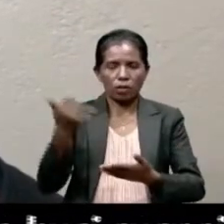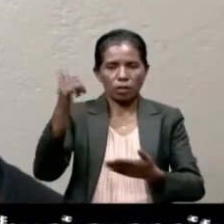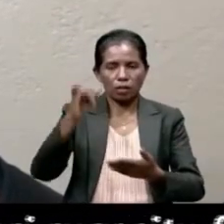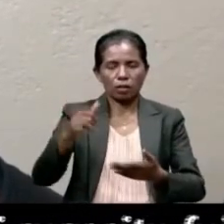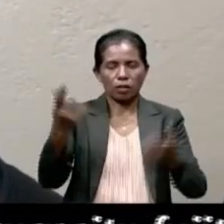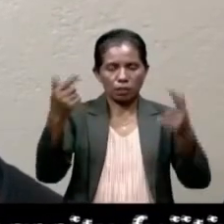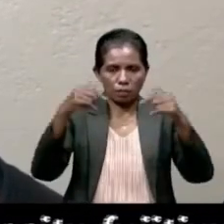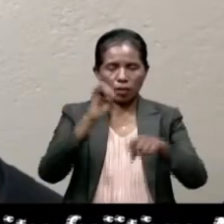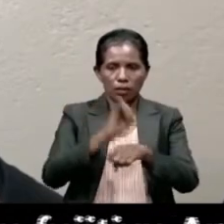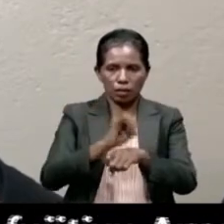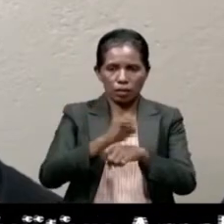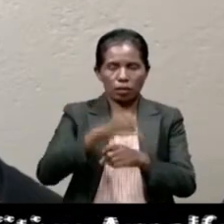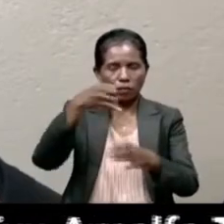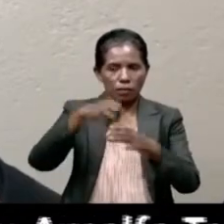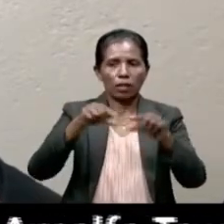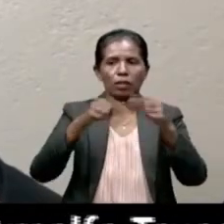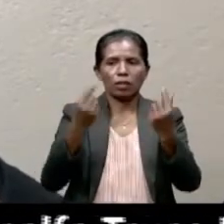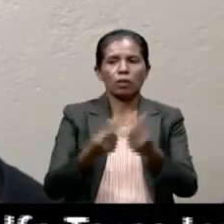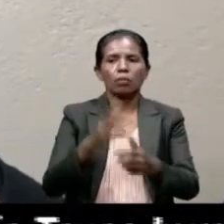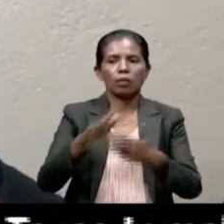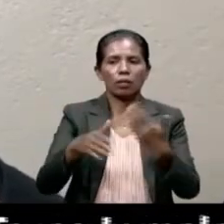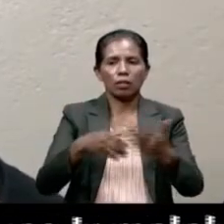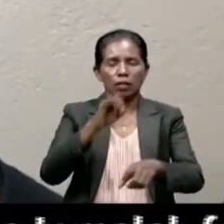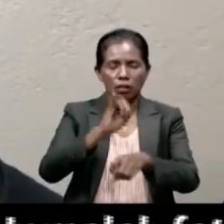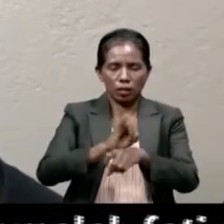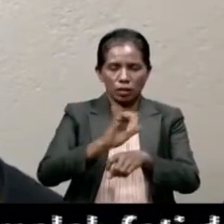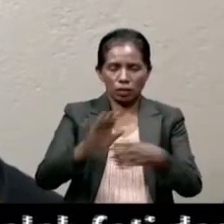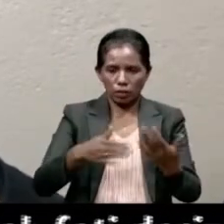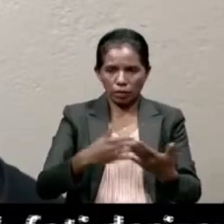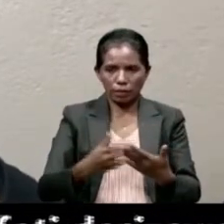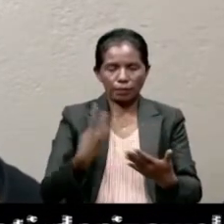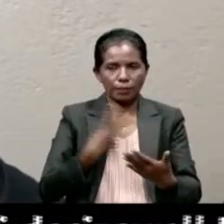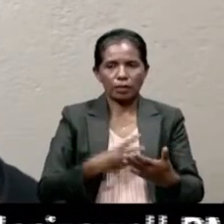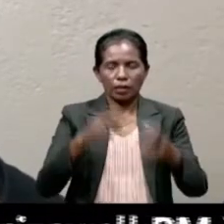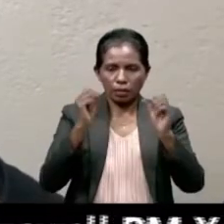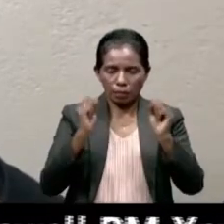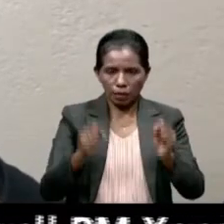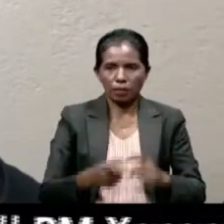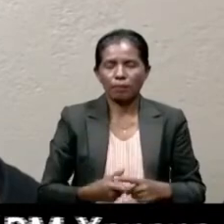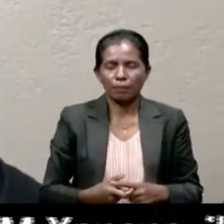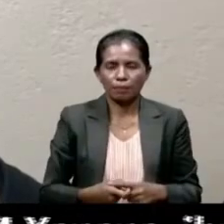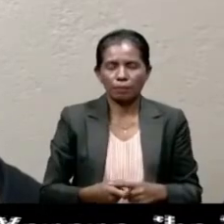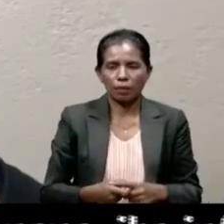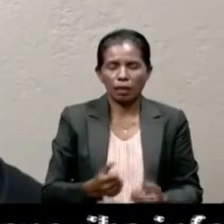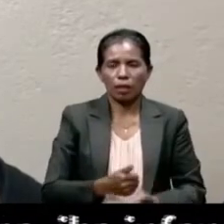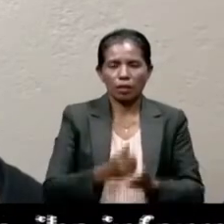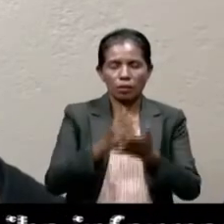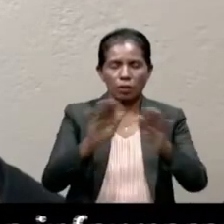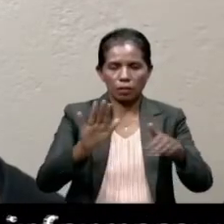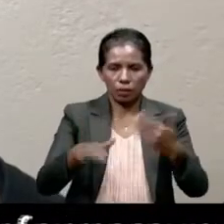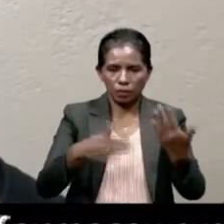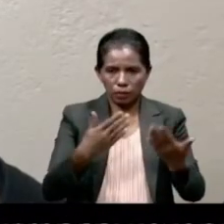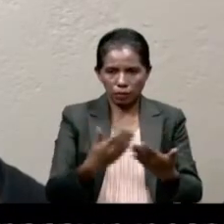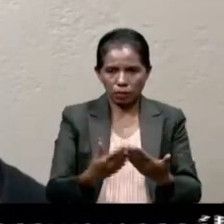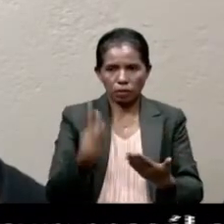catequese, envolve o grupo sira categoria uma credania at para atubele tulung labari sira ne itenia